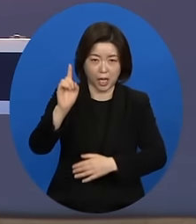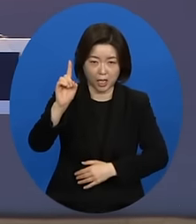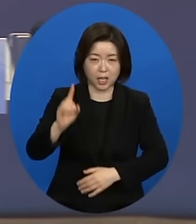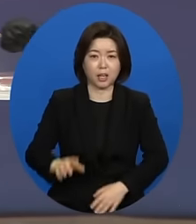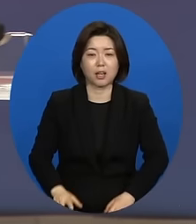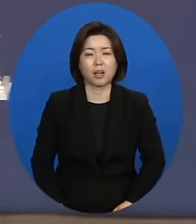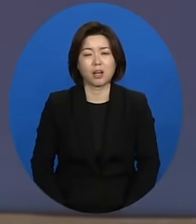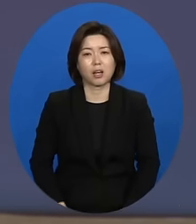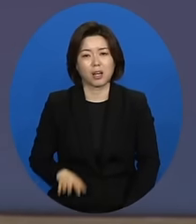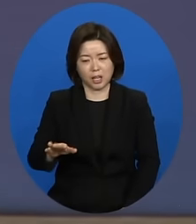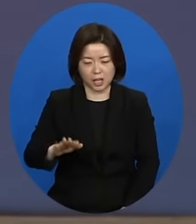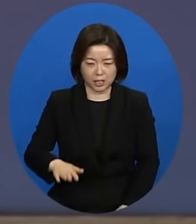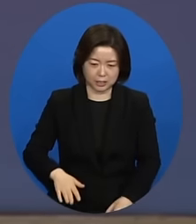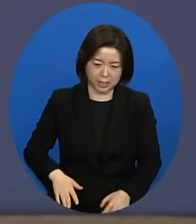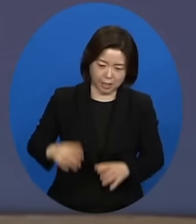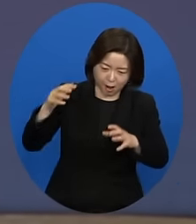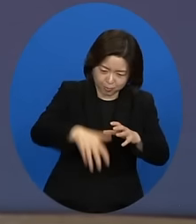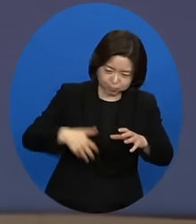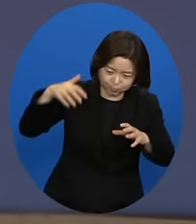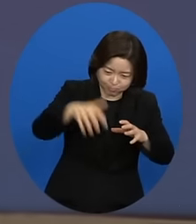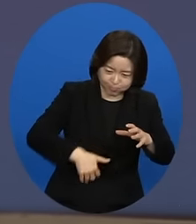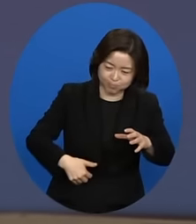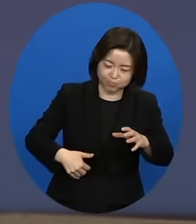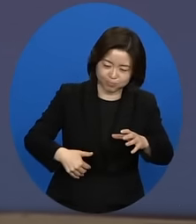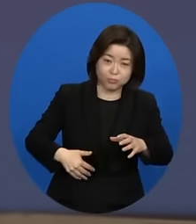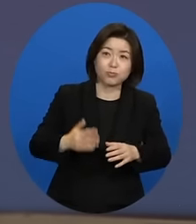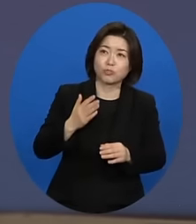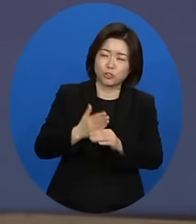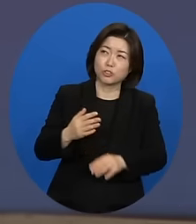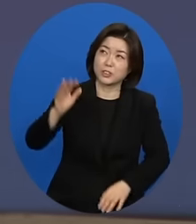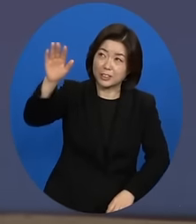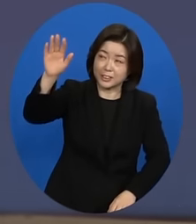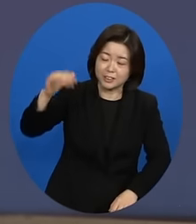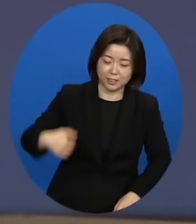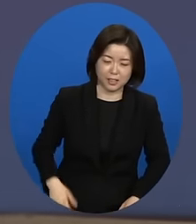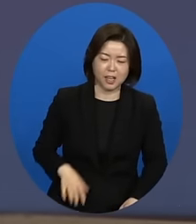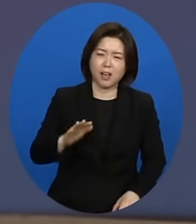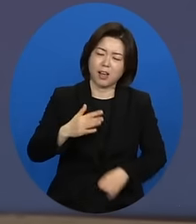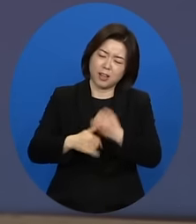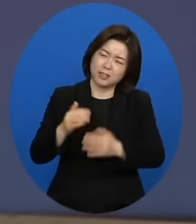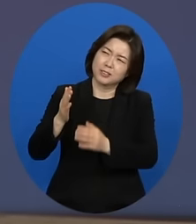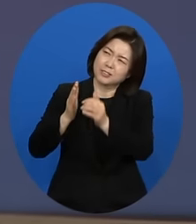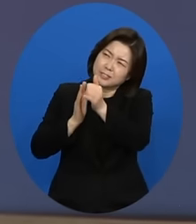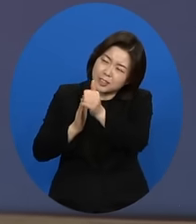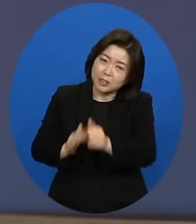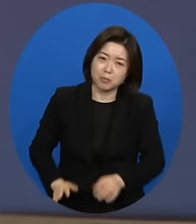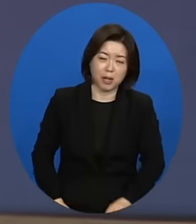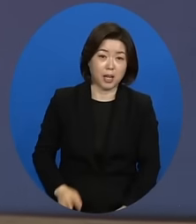하나님, 내가 이거 구멍 뚫고 앉았는데 하나님 제발